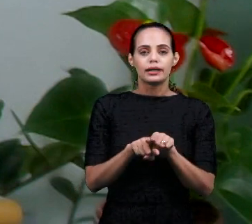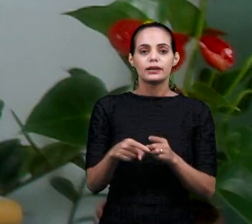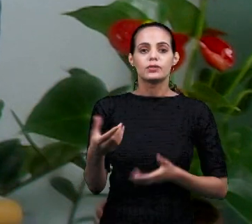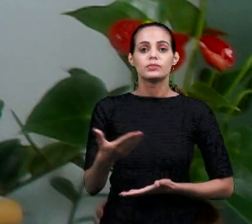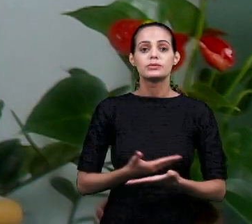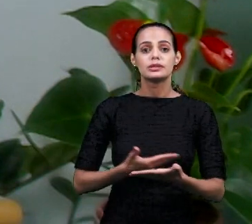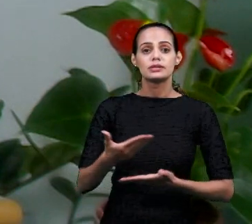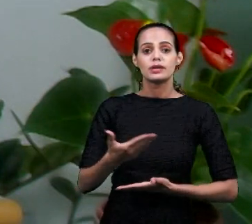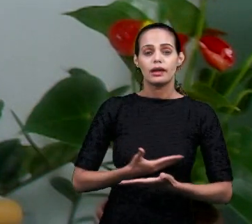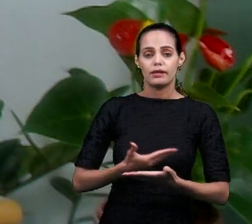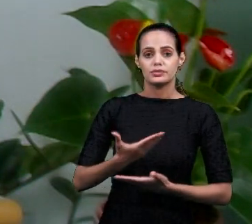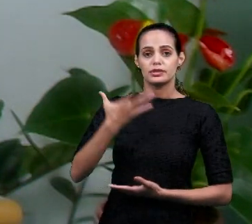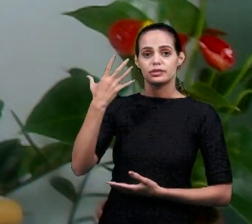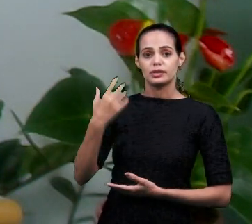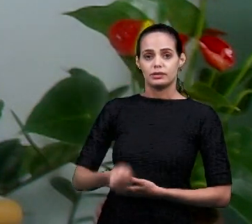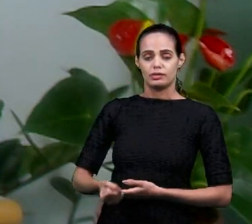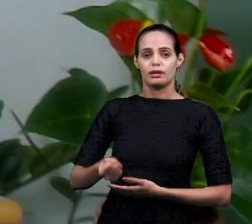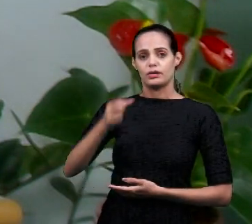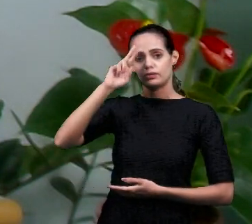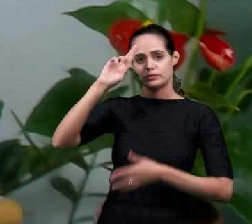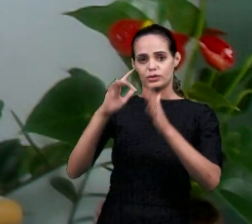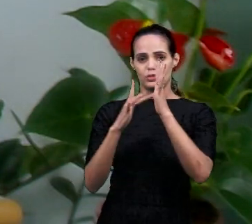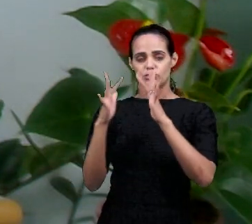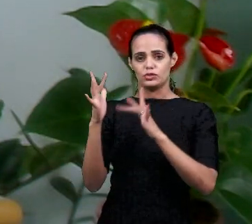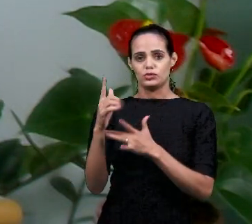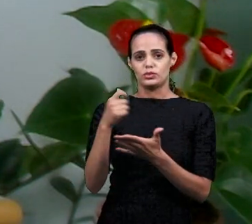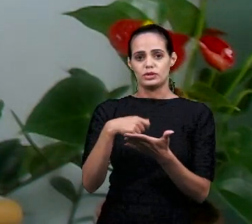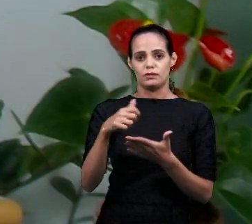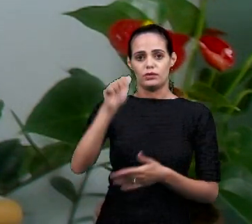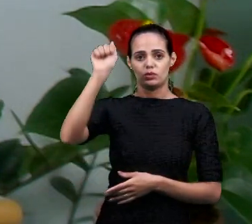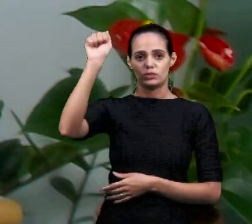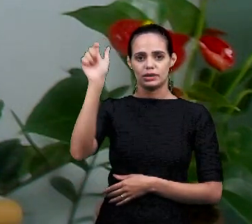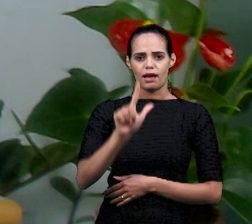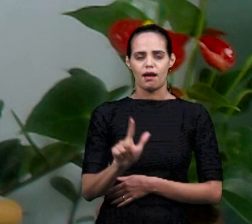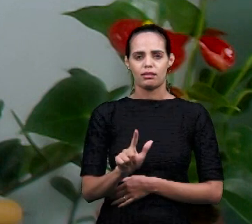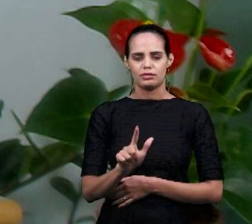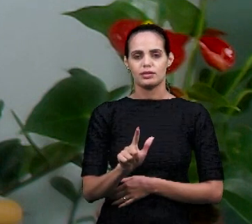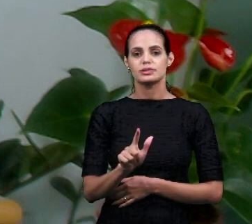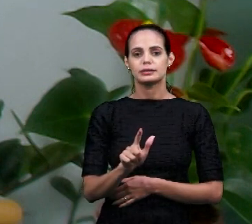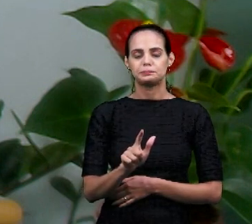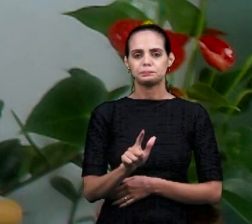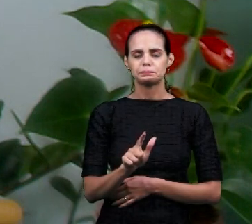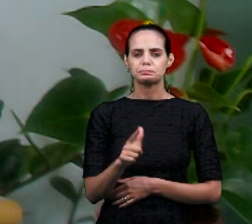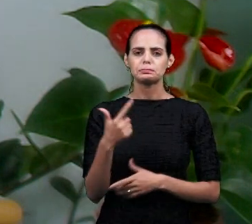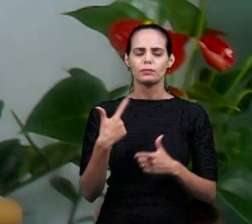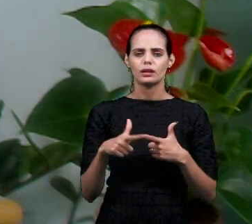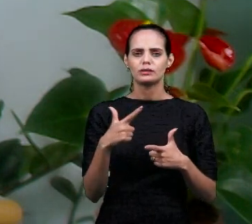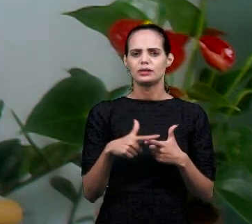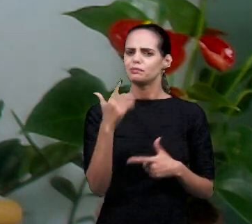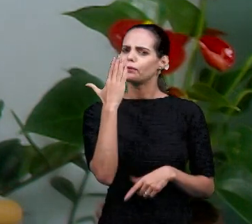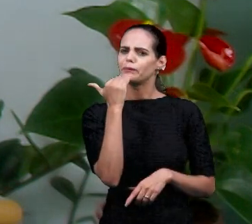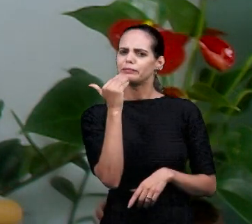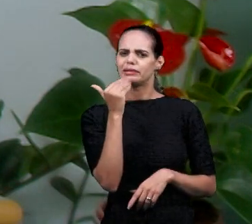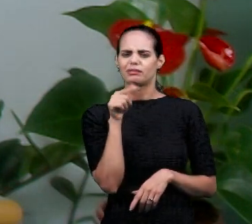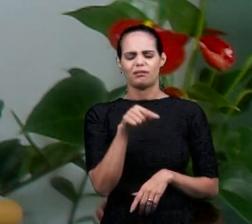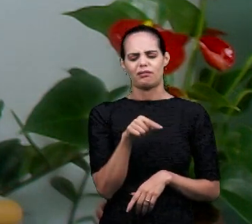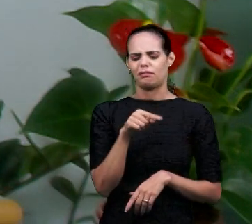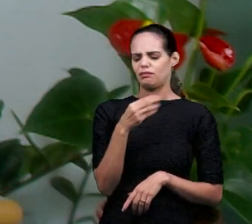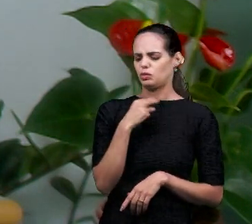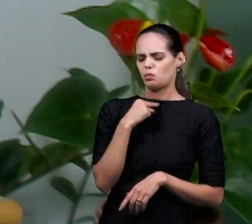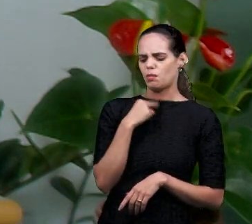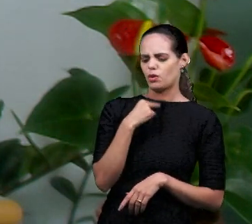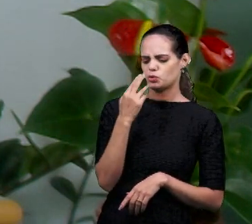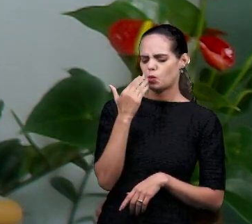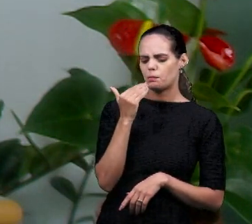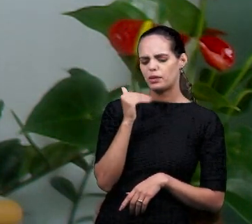la galaxie, quand il écrit aux Galates, quelques-uns avaient des problèmes de nourriture, Parce que quelques-uns disaient, non, vous ne pouvez pas